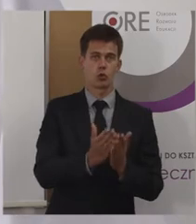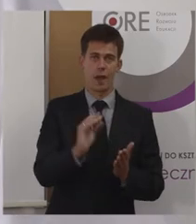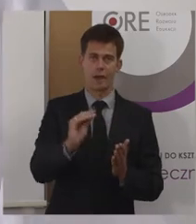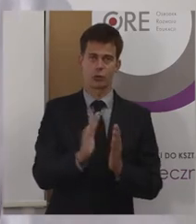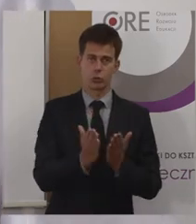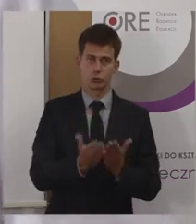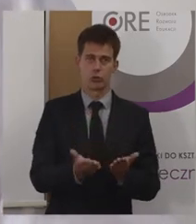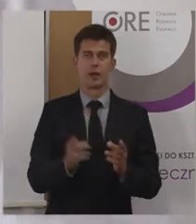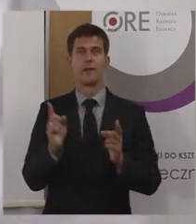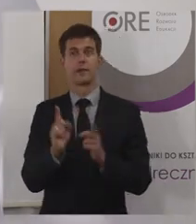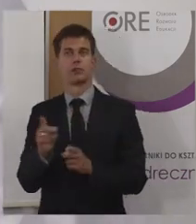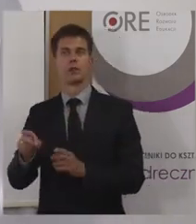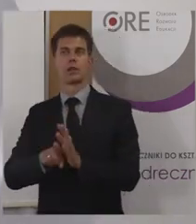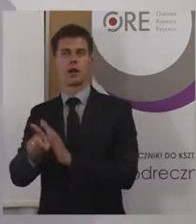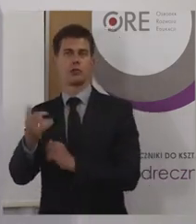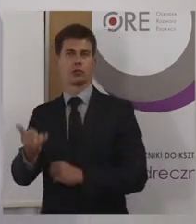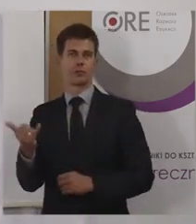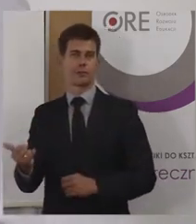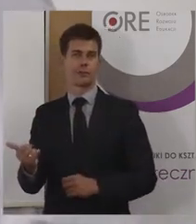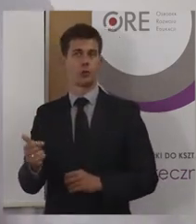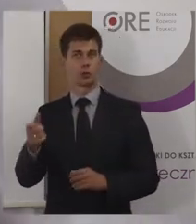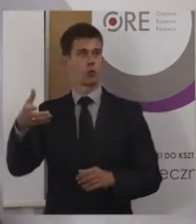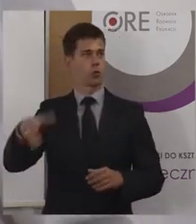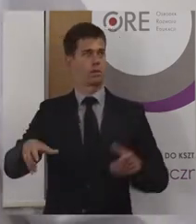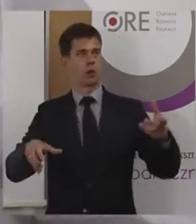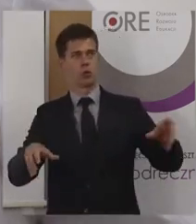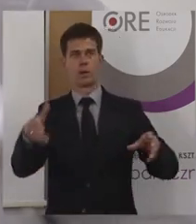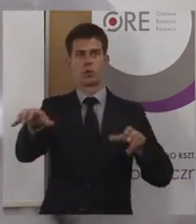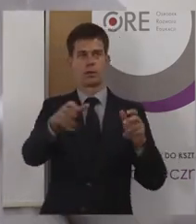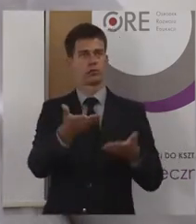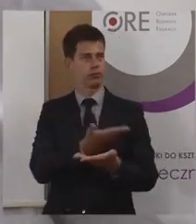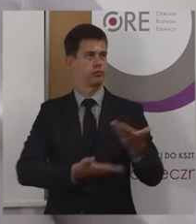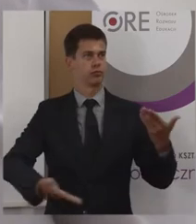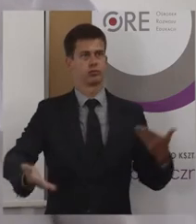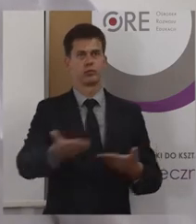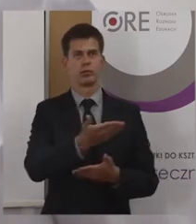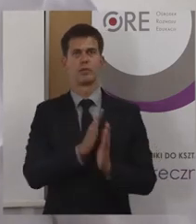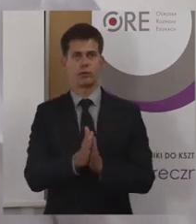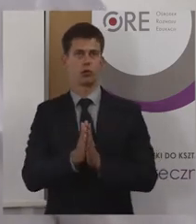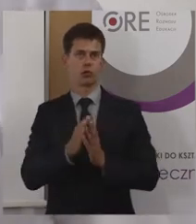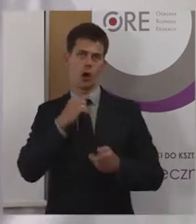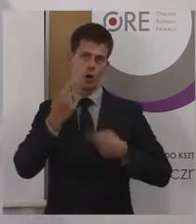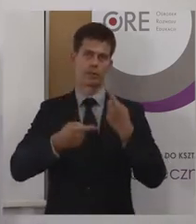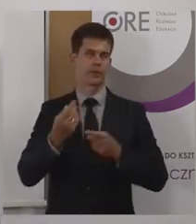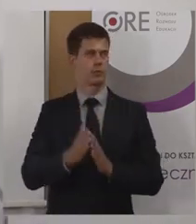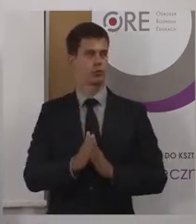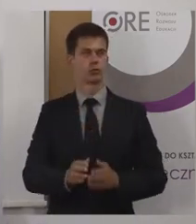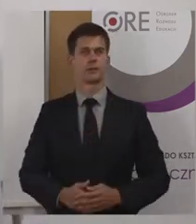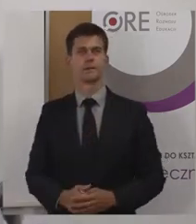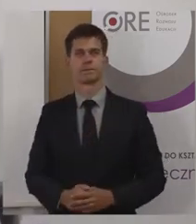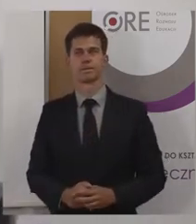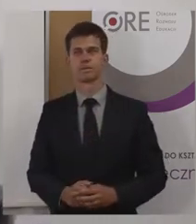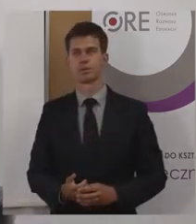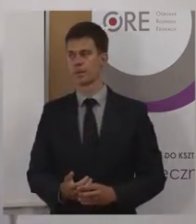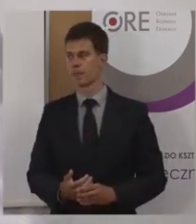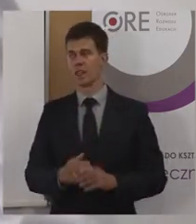z nich korzystać. Być może to jest taki dobry moment, żeby teraz na samym początku na ten temat parę słów powiedzieć. Czy